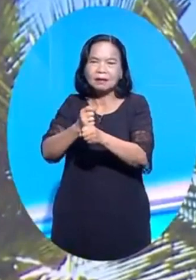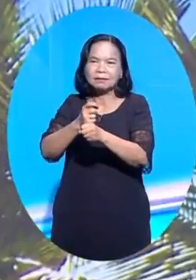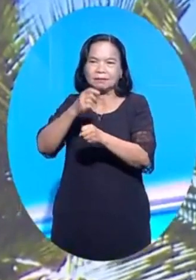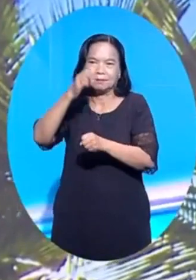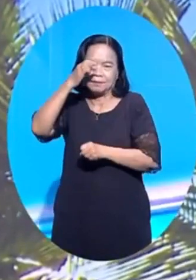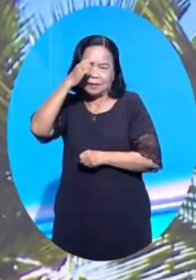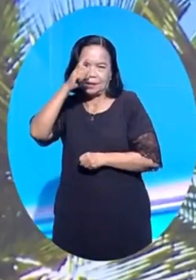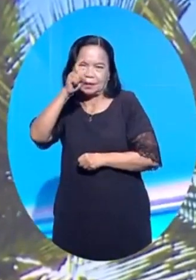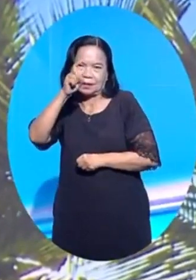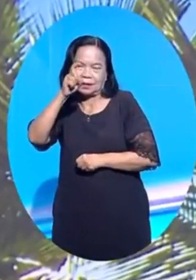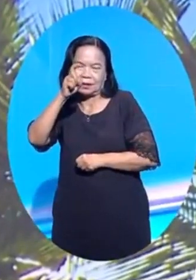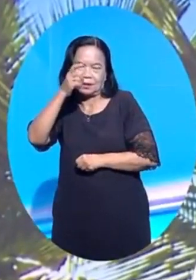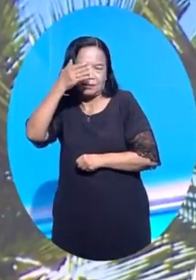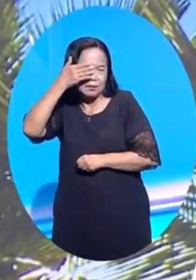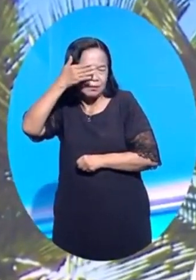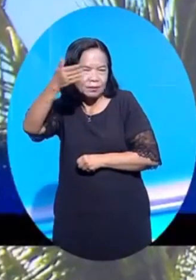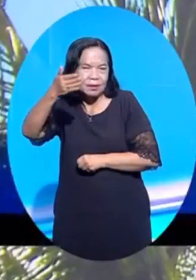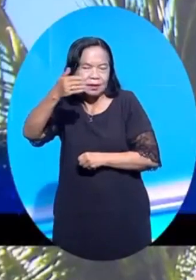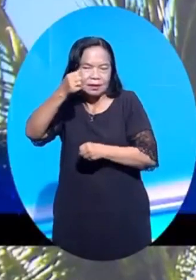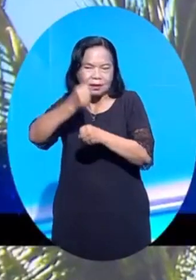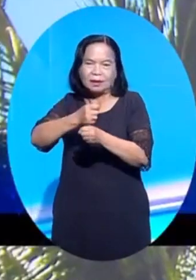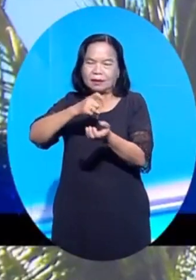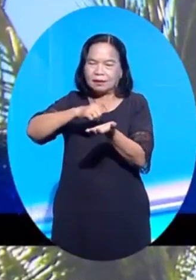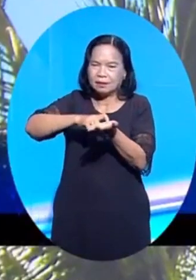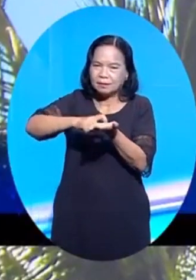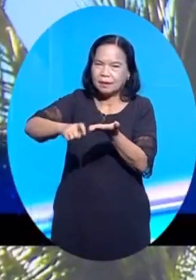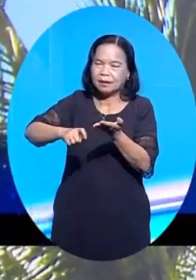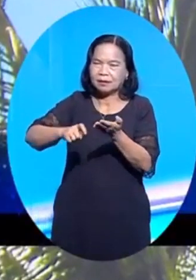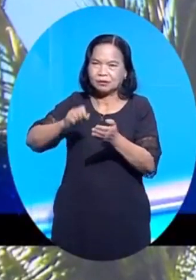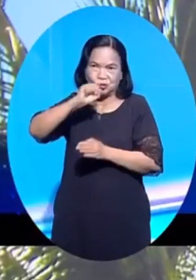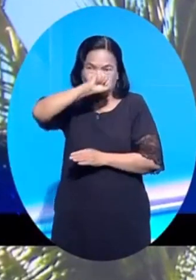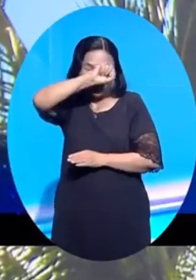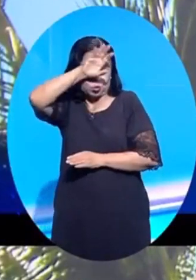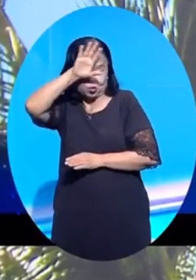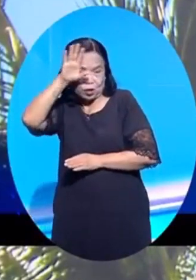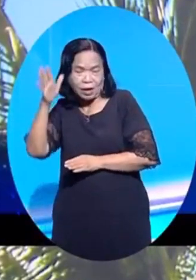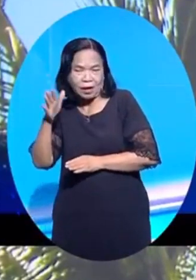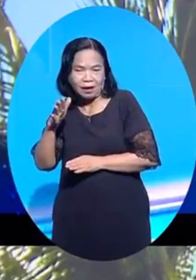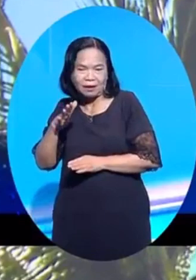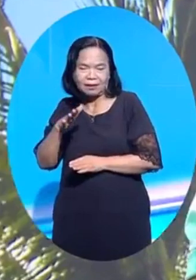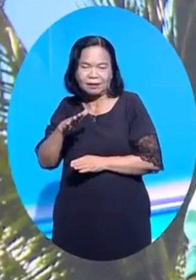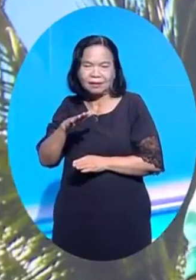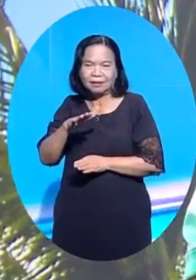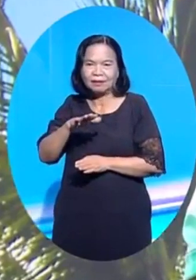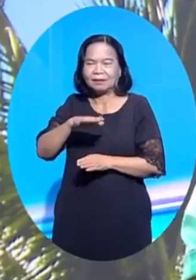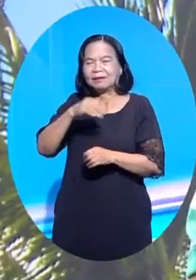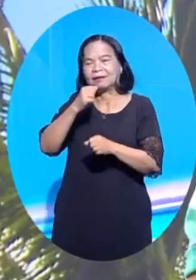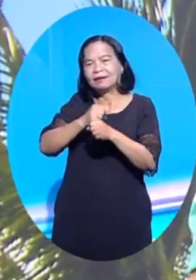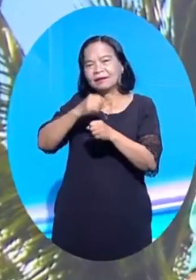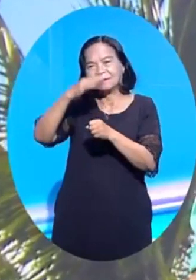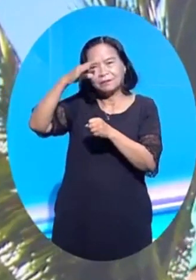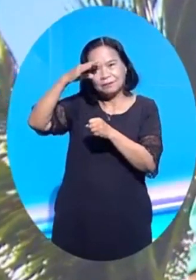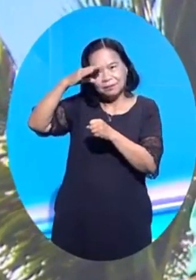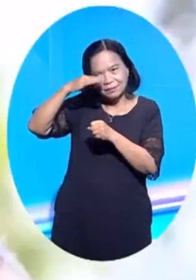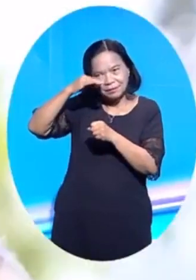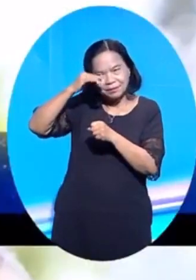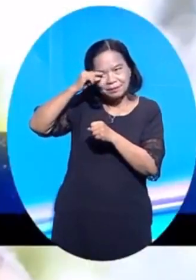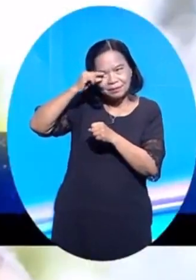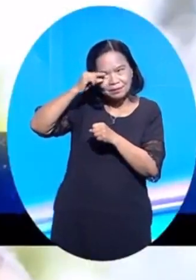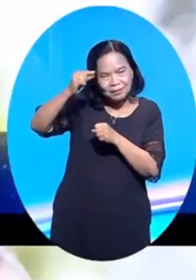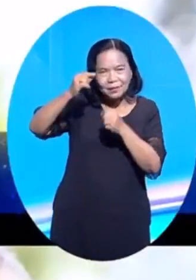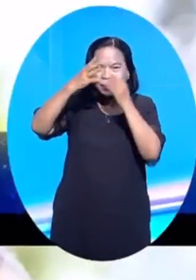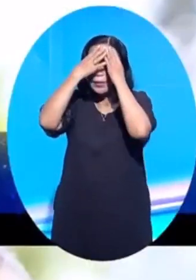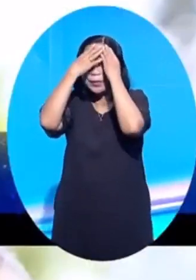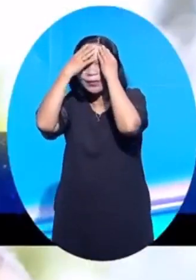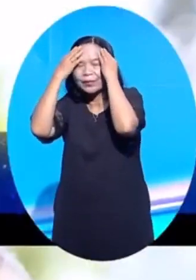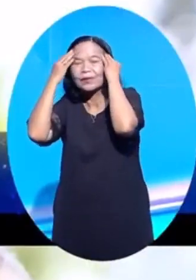mà tất cả sản phẩm đều làm tại Mỹ. Ánh sáng của nó làm rất là dịu, làm cái tầm nhìn của mình thoải mái lắm. Bản thân mình là một